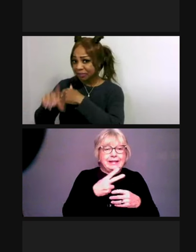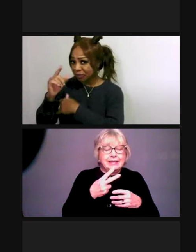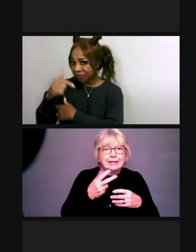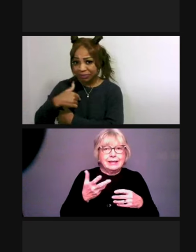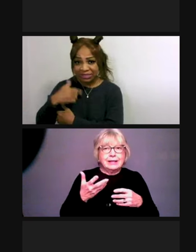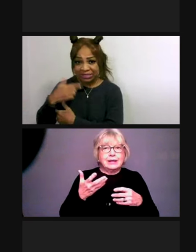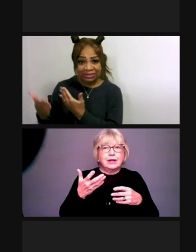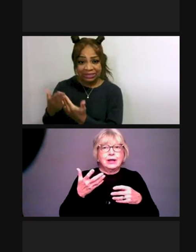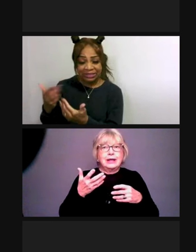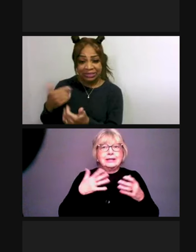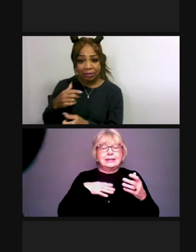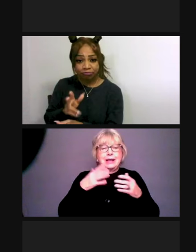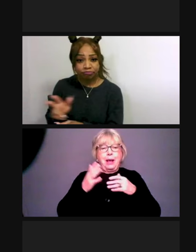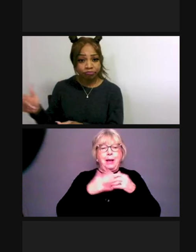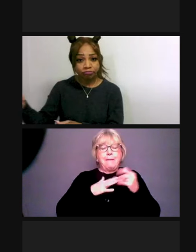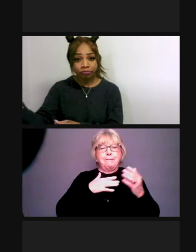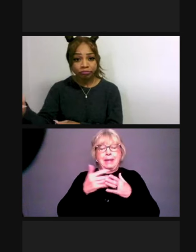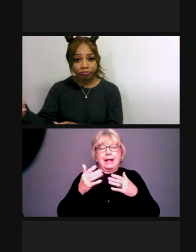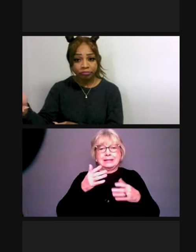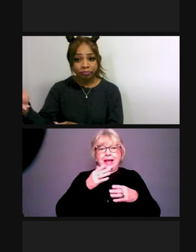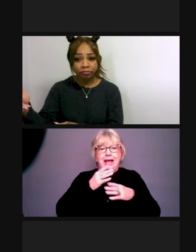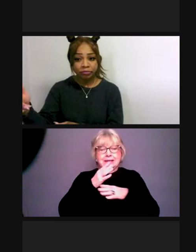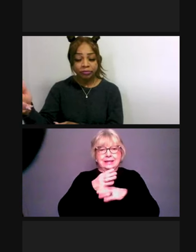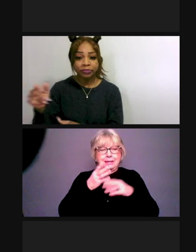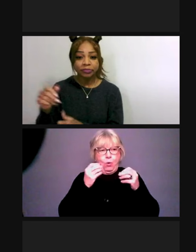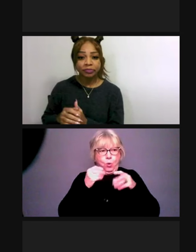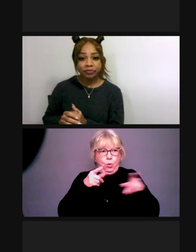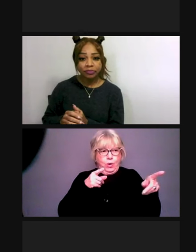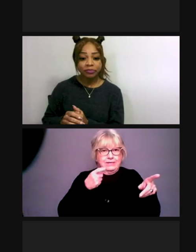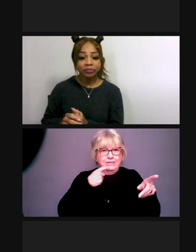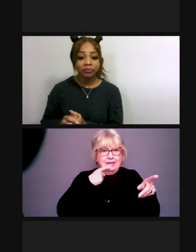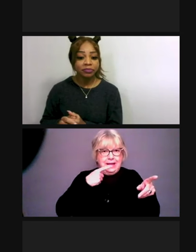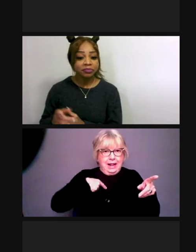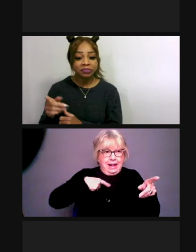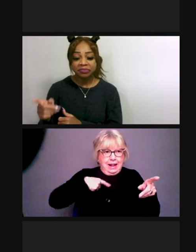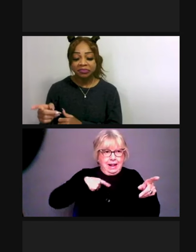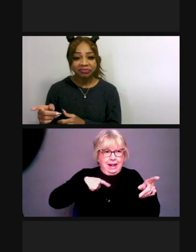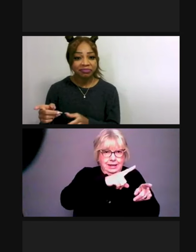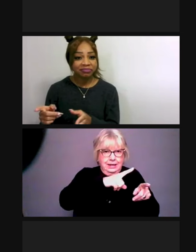l'espace accessible est situé, est-ce que c'est facile pour moi de le faire?